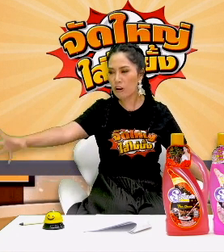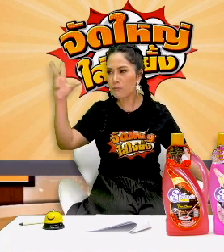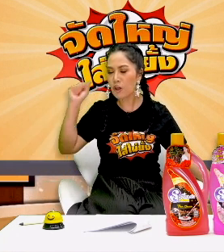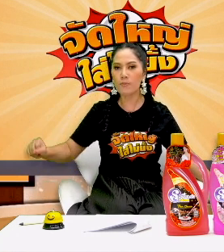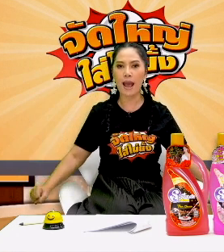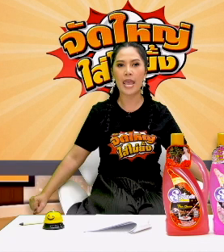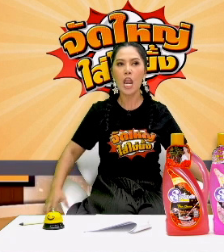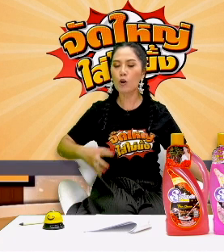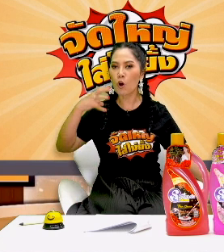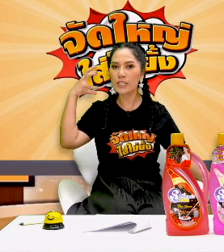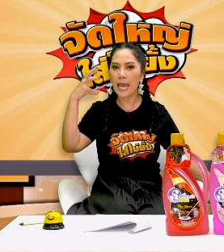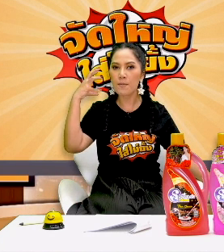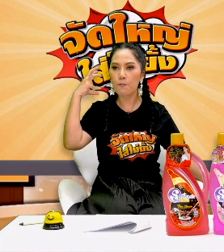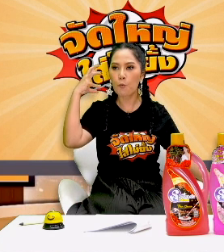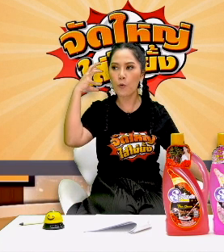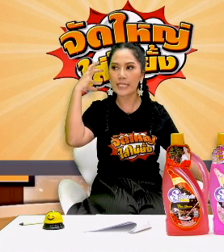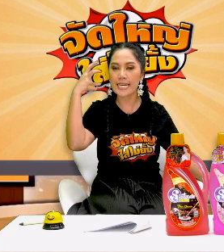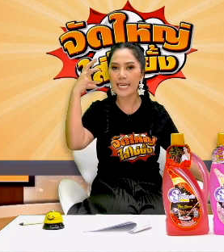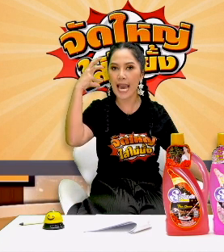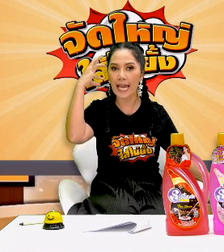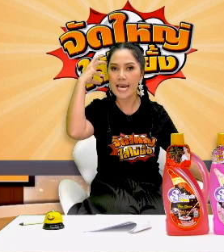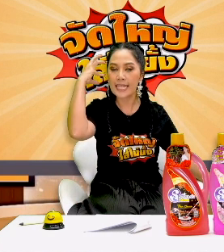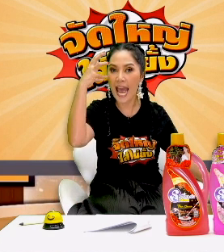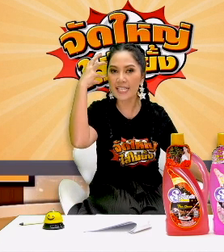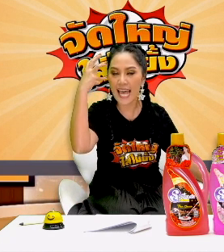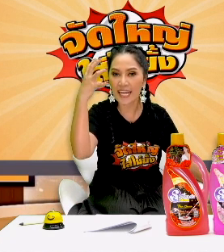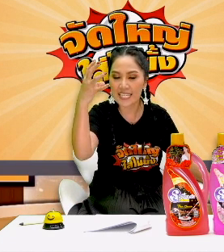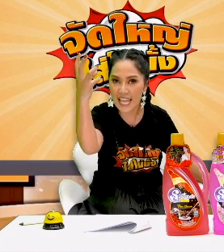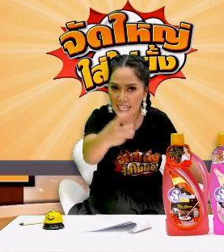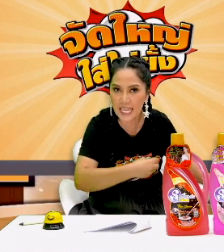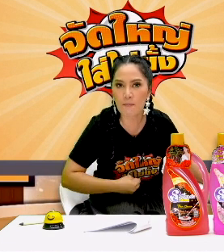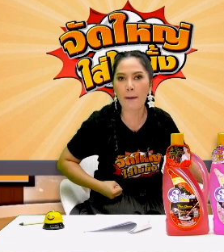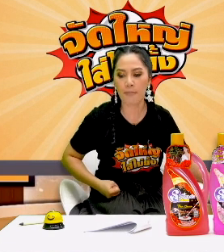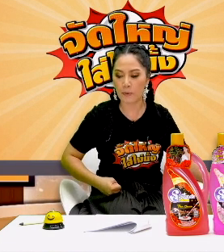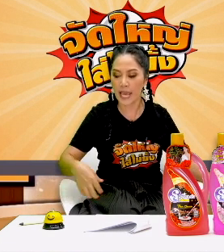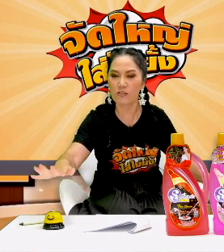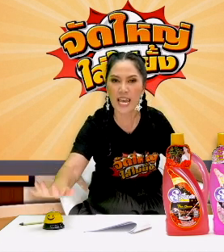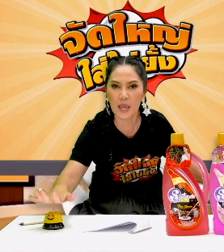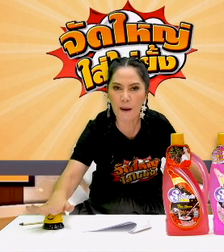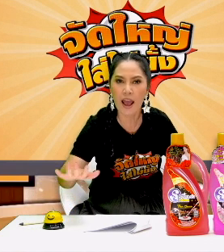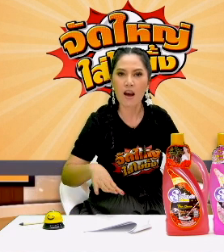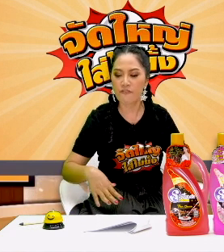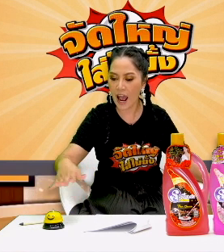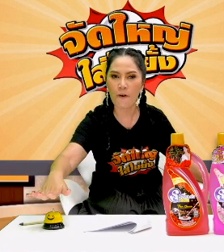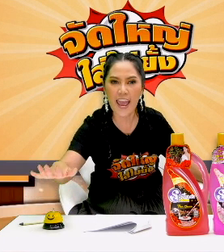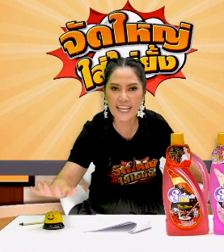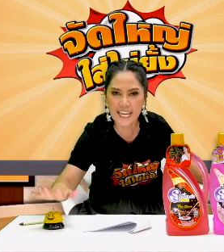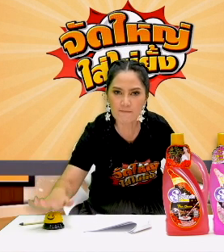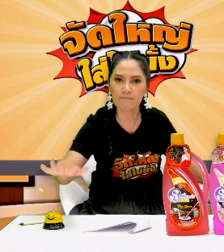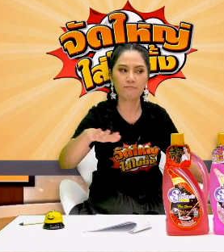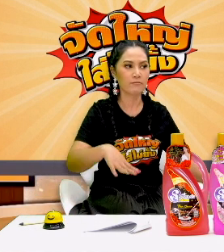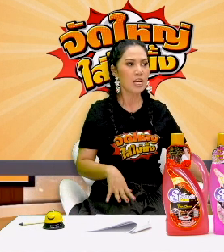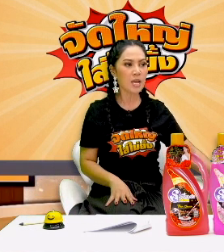ราต้องเริ่มต้นใหม่เราต้องใช้วิธีการสร้างทัศนคติแบบใหม่พวกแกเข้าใจปะฝากไว้ให้